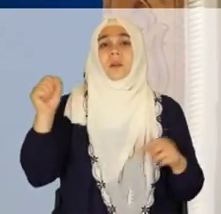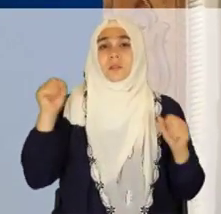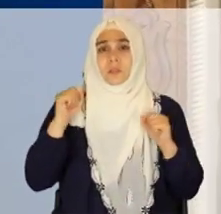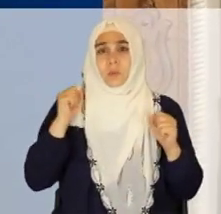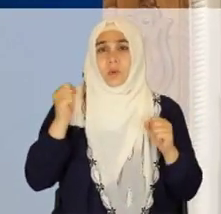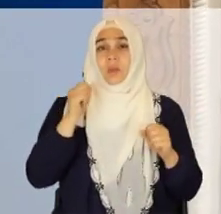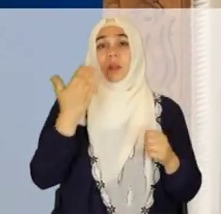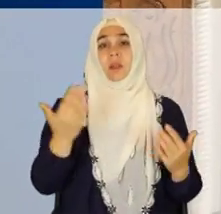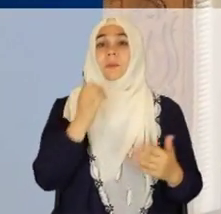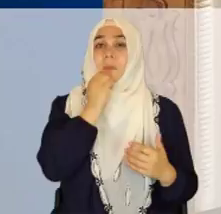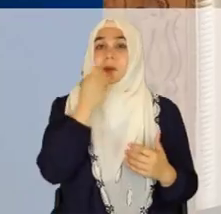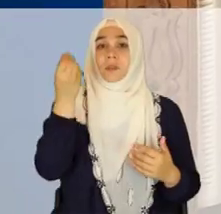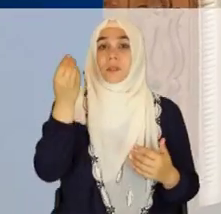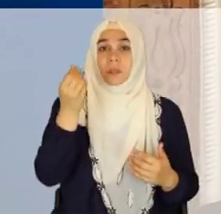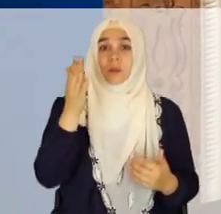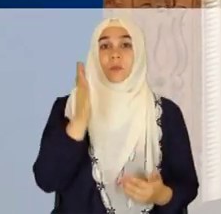boladı, maliyavi boladı.